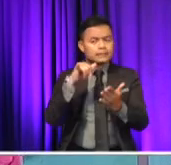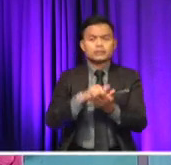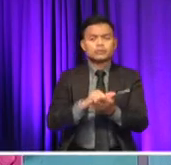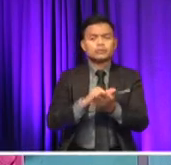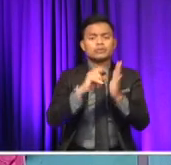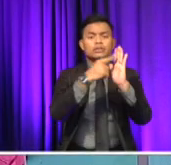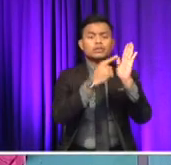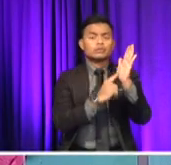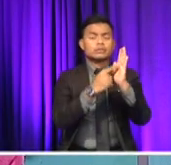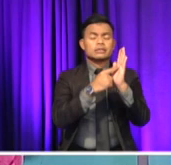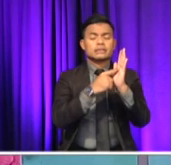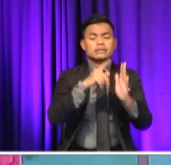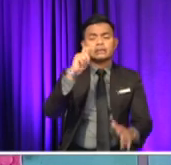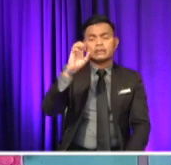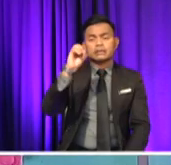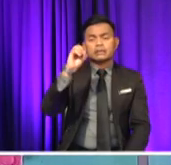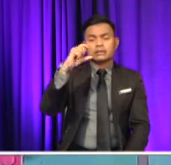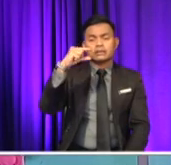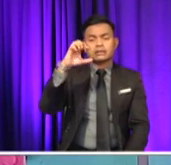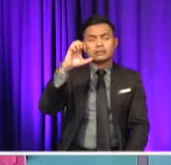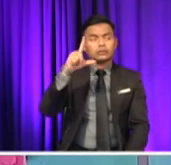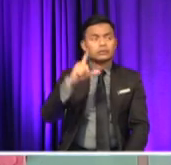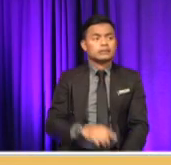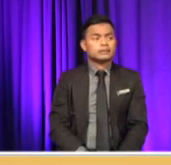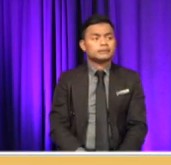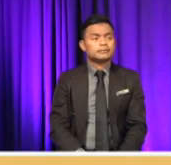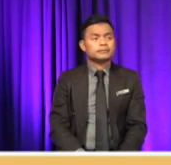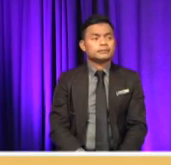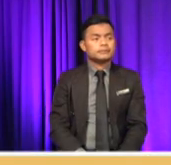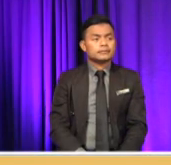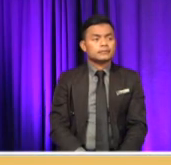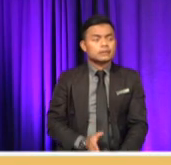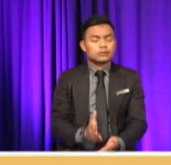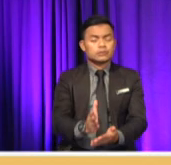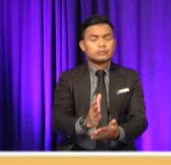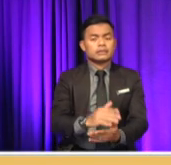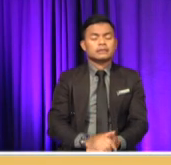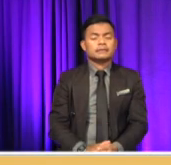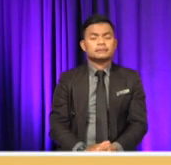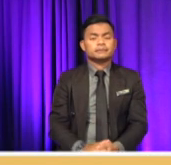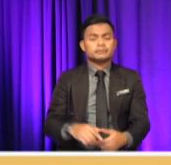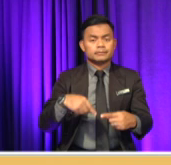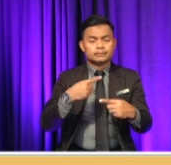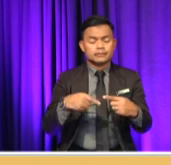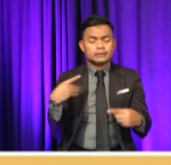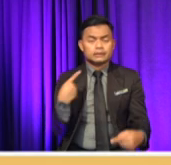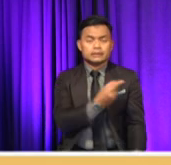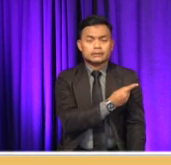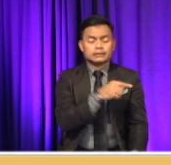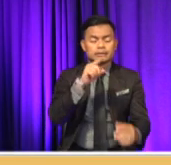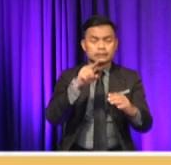nih ya Macam mana Udah berfungsi arus akan mengalir apabila guna Swiss ditekan atau